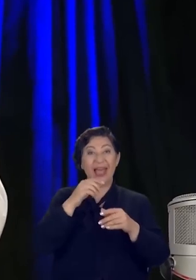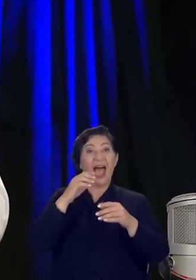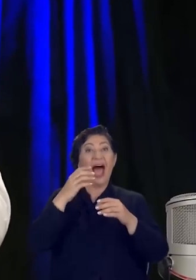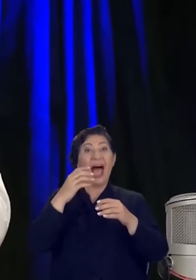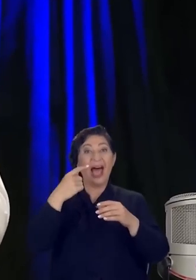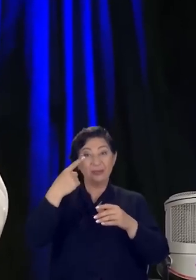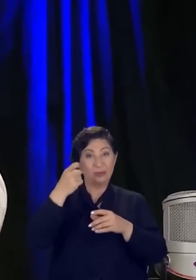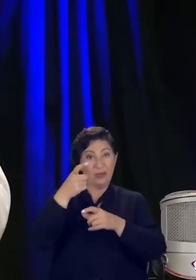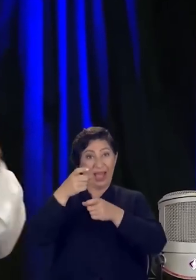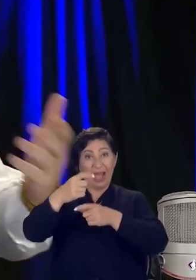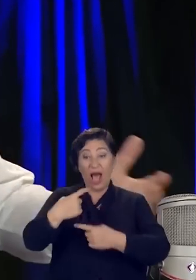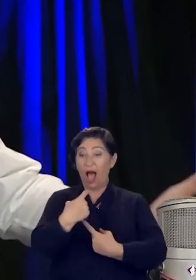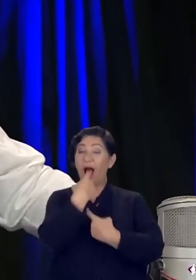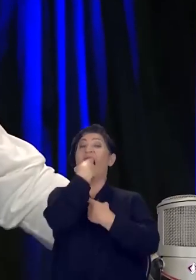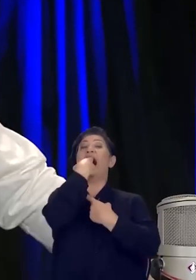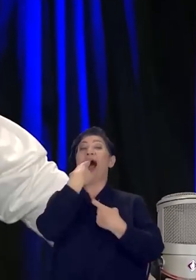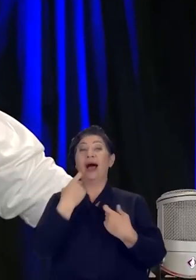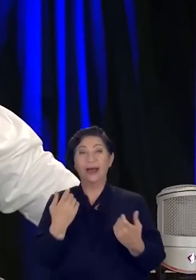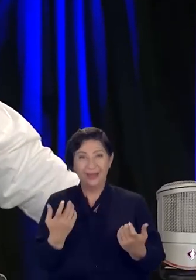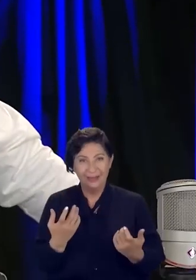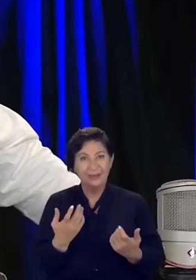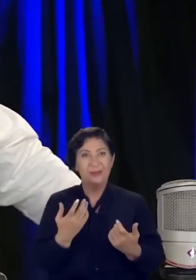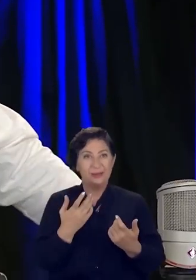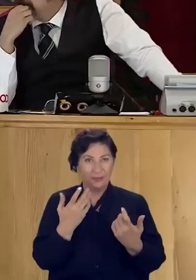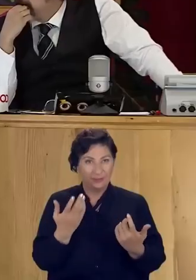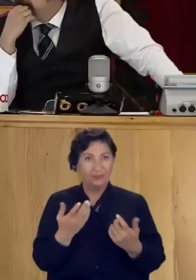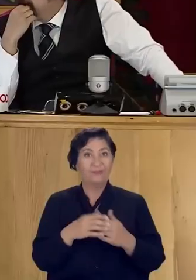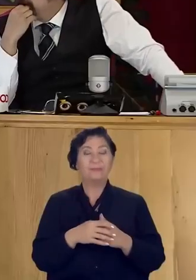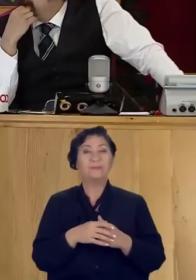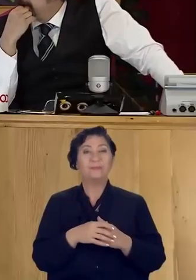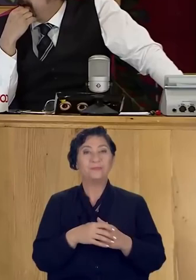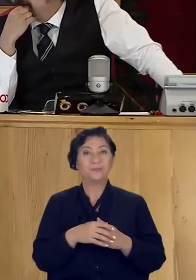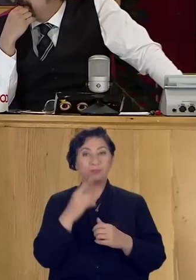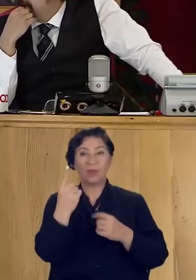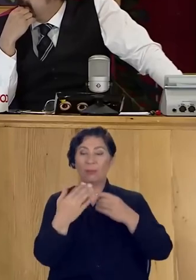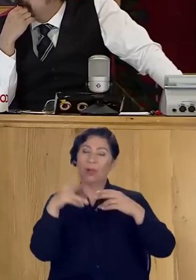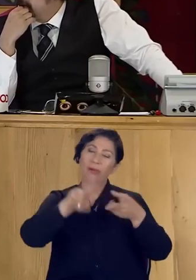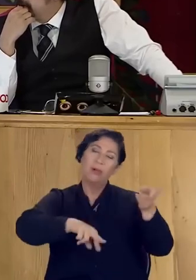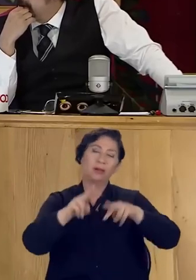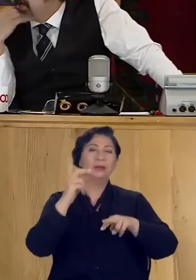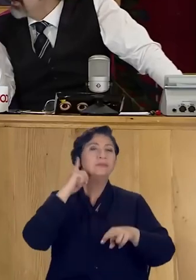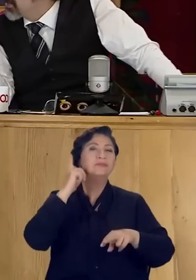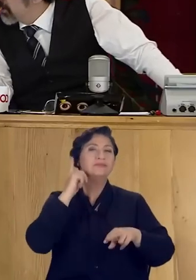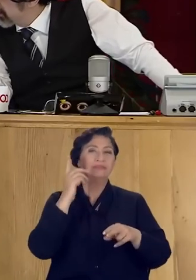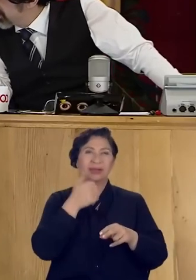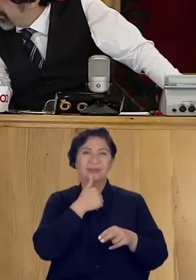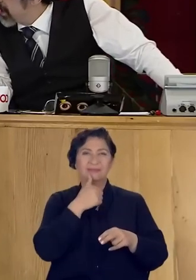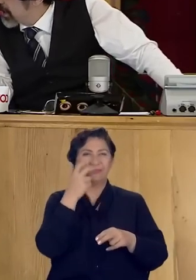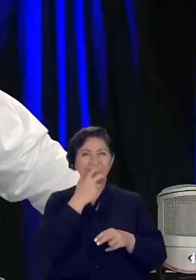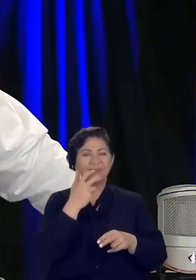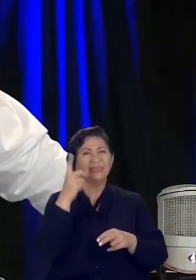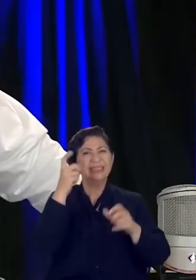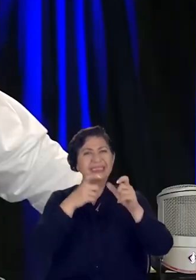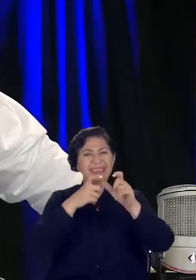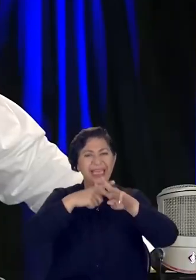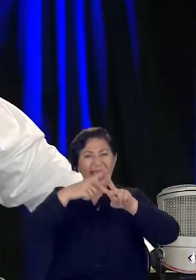tüfeğini kendisine çevirip çakarak diye intihar etmedi maalesef mi? Maalesef birer birer. Evet. Evet, birer birer gittiler Seattle'dan. Evet. Seattle'dan da pek